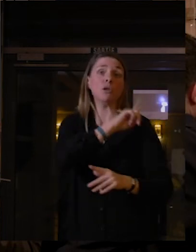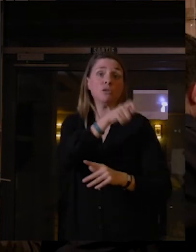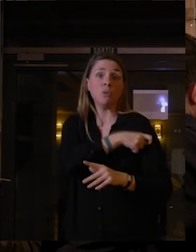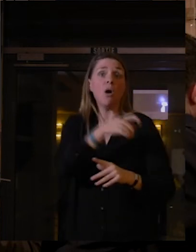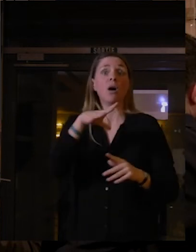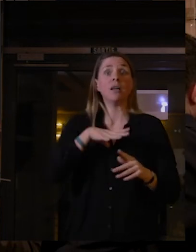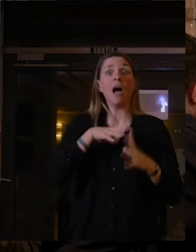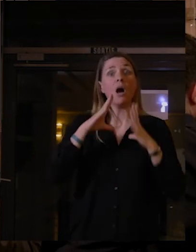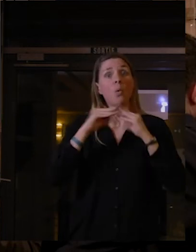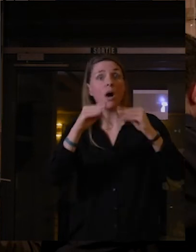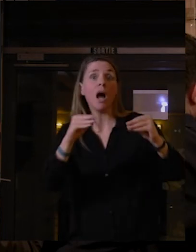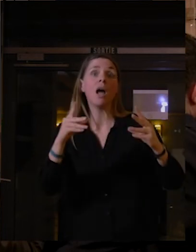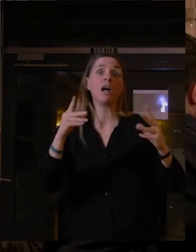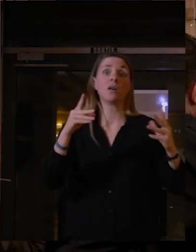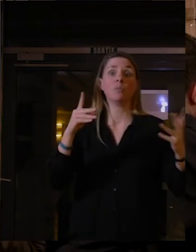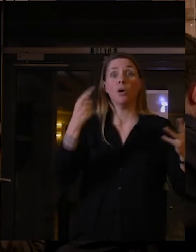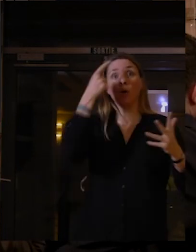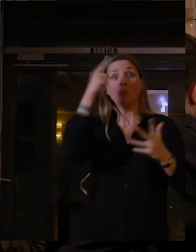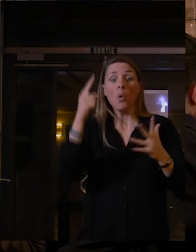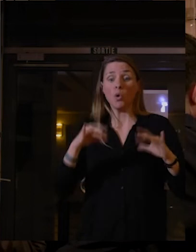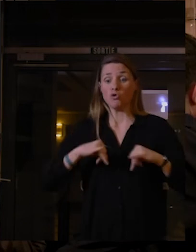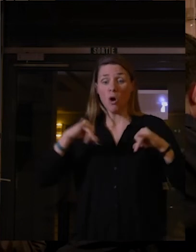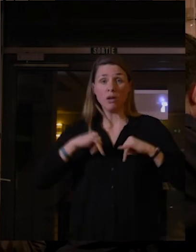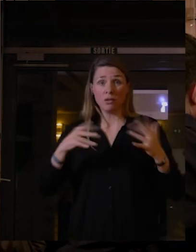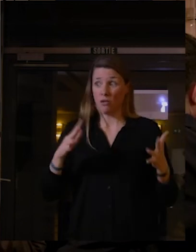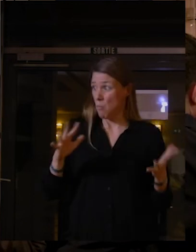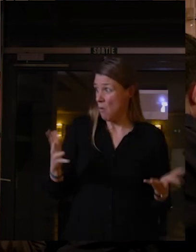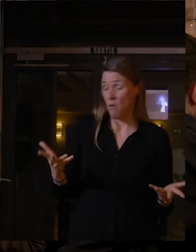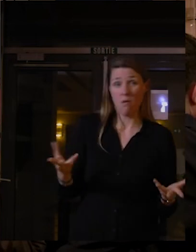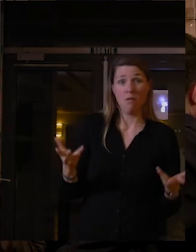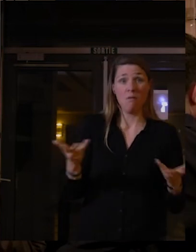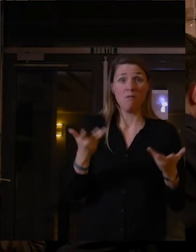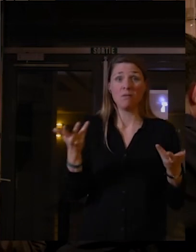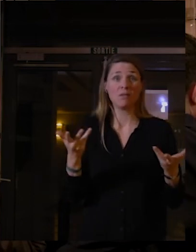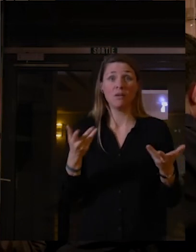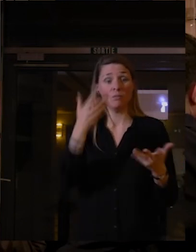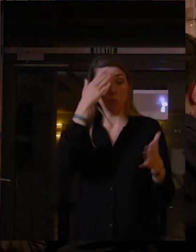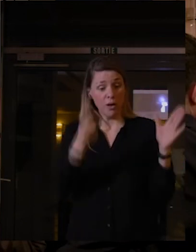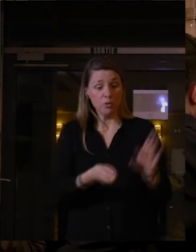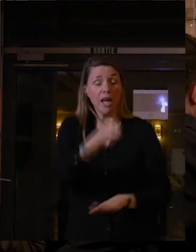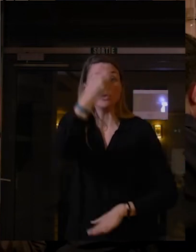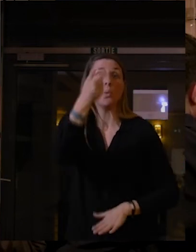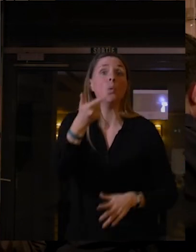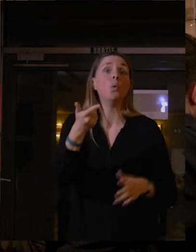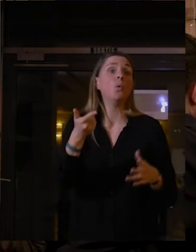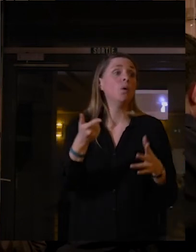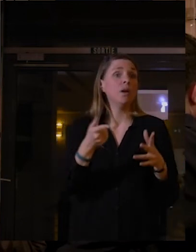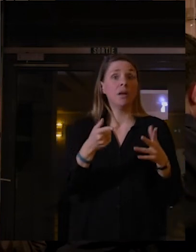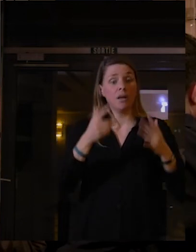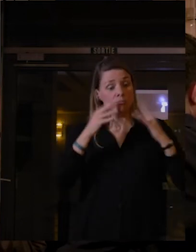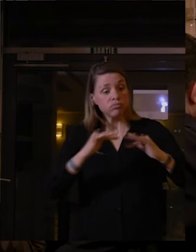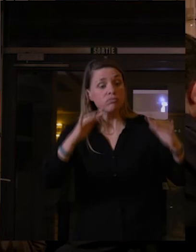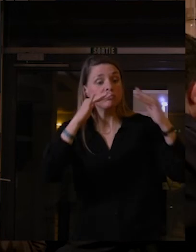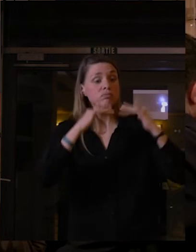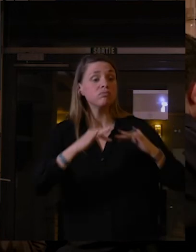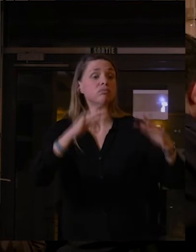est mis en place pour cette jeunesse et pour avoir une éducation auprès d'eux et les sensibiliser à tout ça,